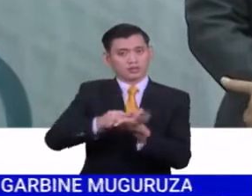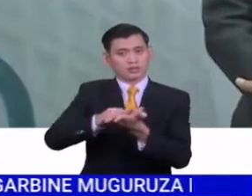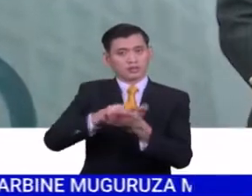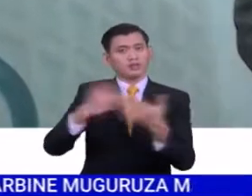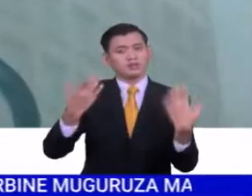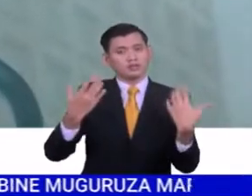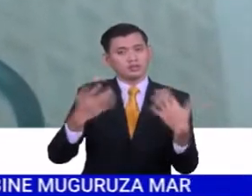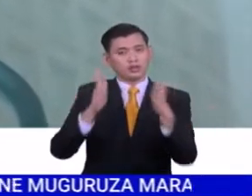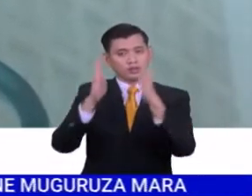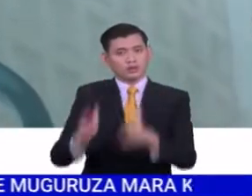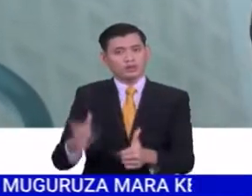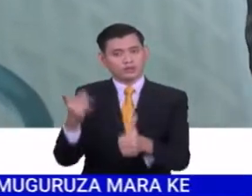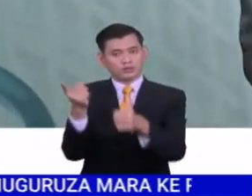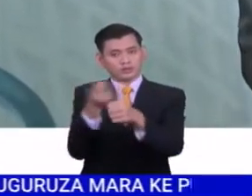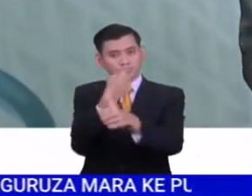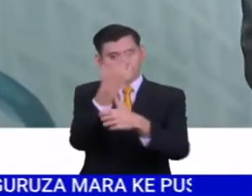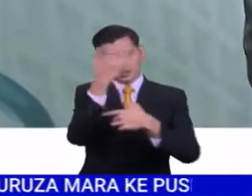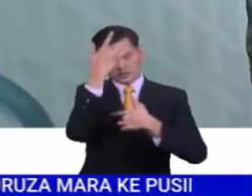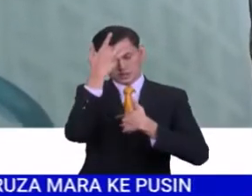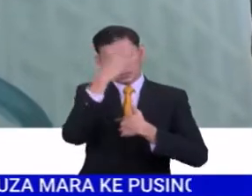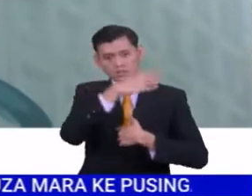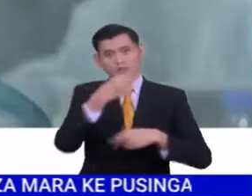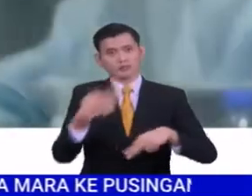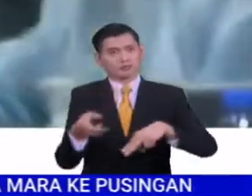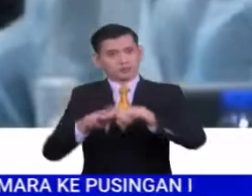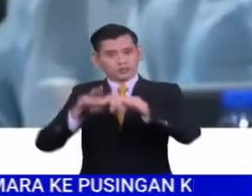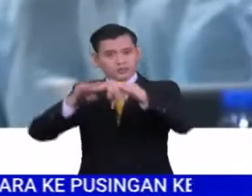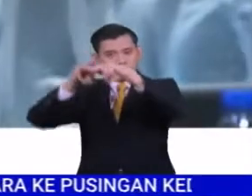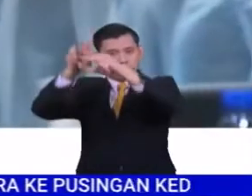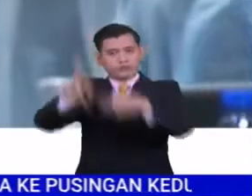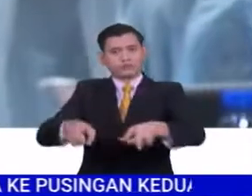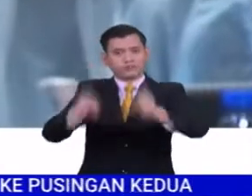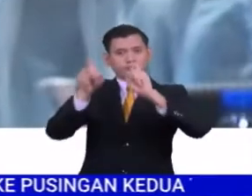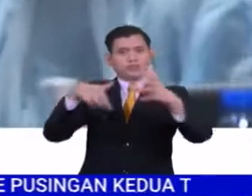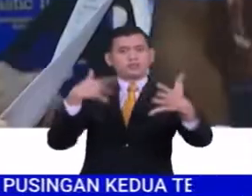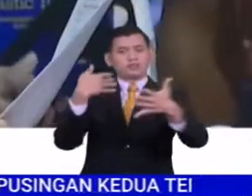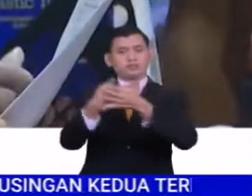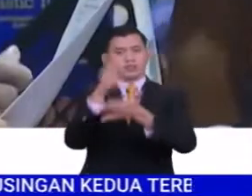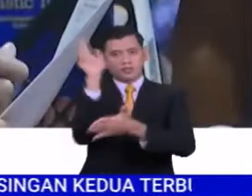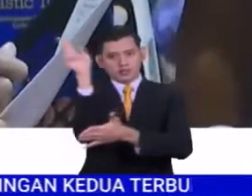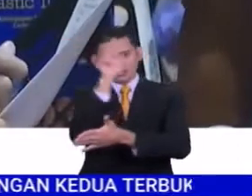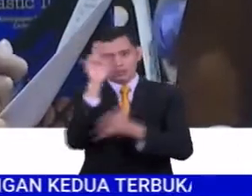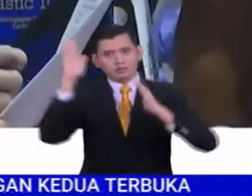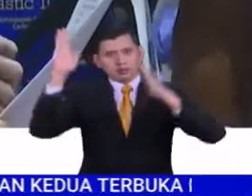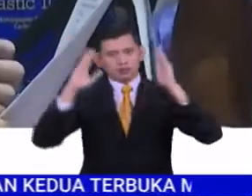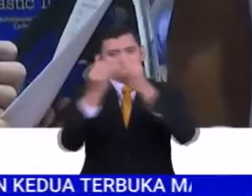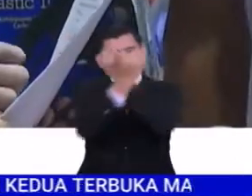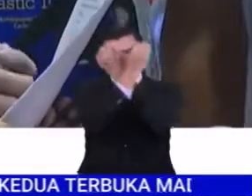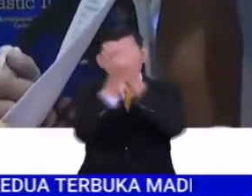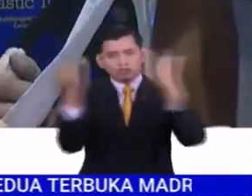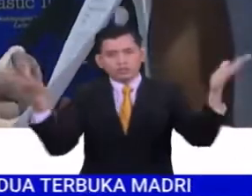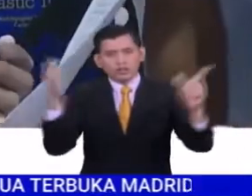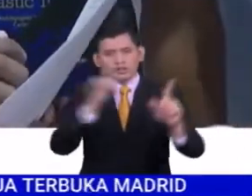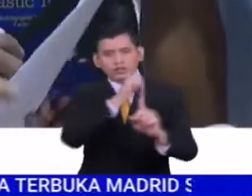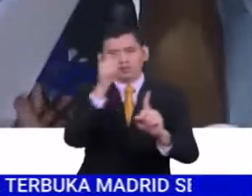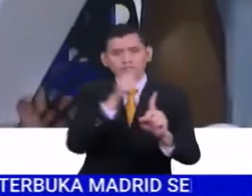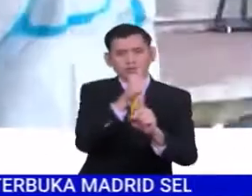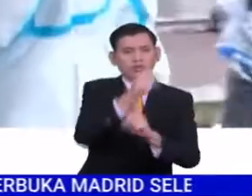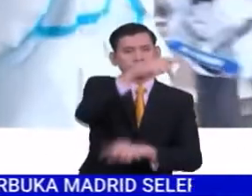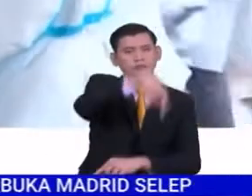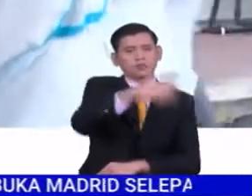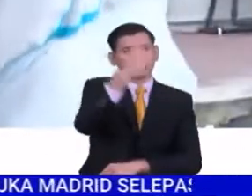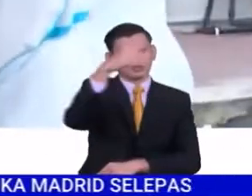di Malaysia dan kes meningkat dengan pantas sehingga kerajaan Malaysia terpaksa mengumumkan Perintah Kawalan